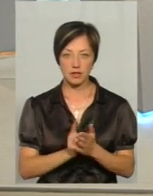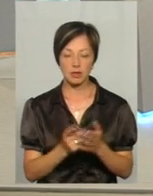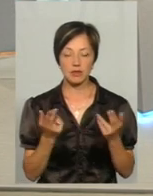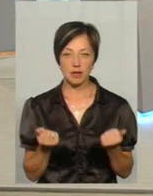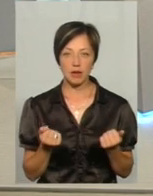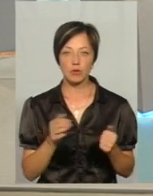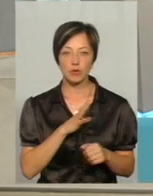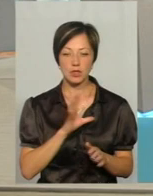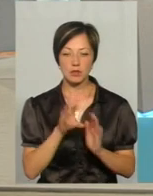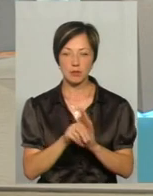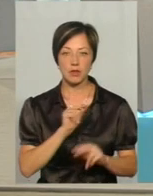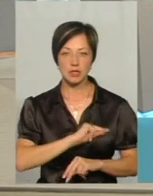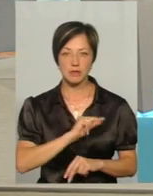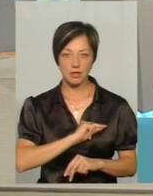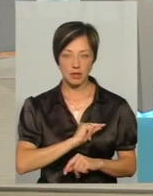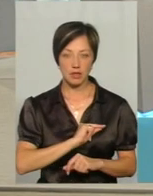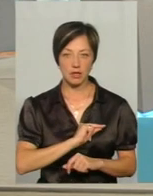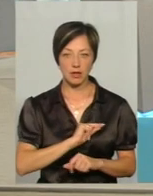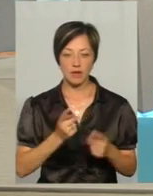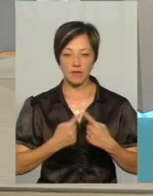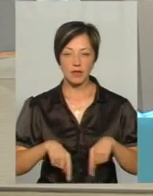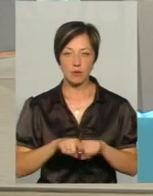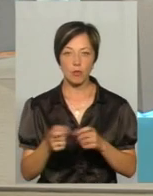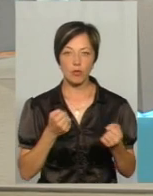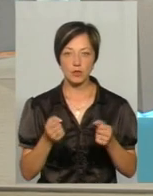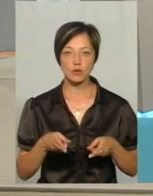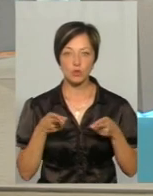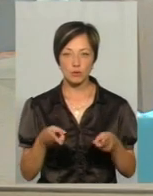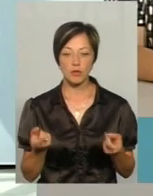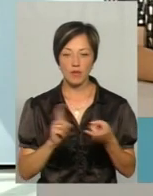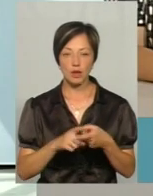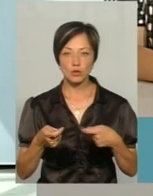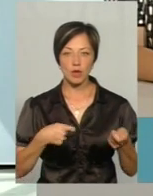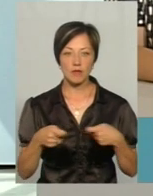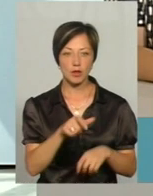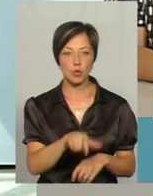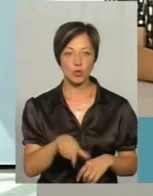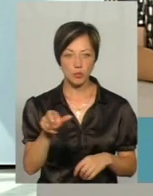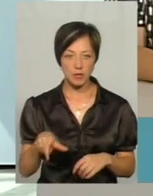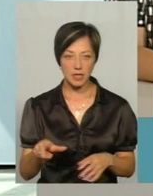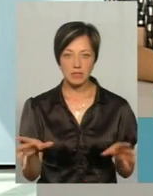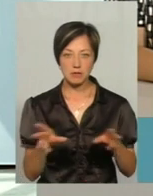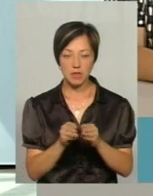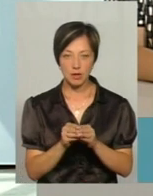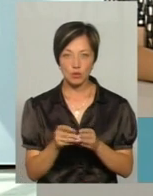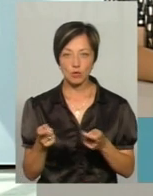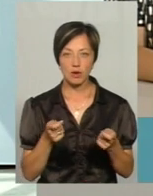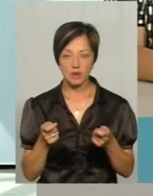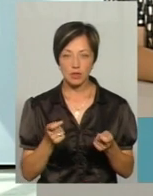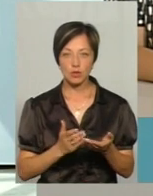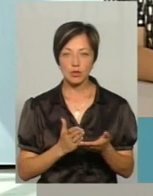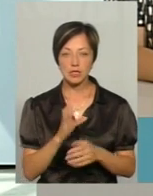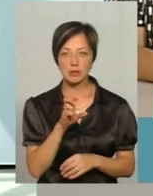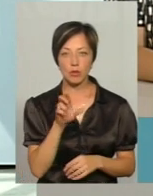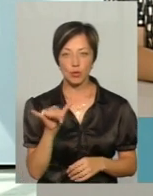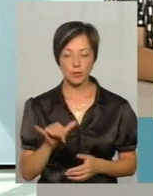оперативні дії, задіяні працівники відділу по боротьбі зі злочином, пов'язаним з торгівлею людьми, спільно з управлінням Служби